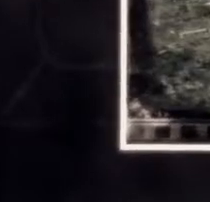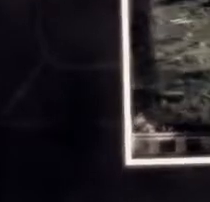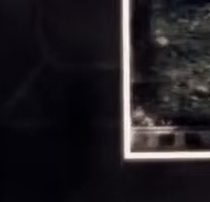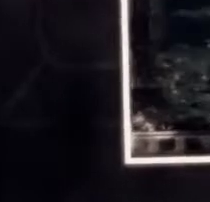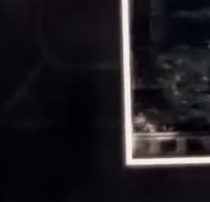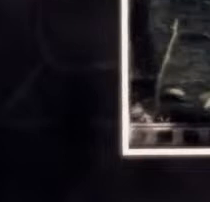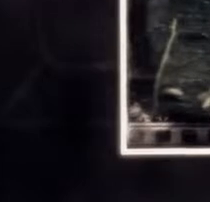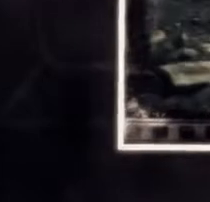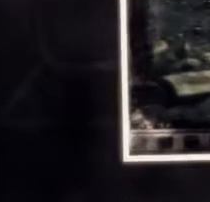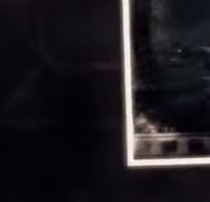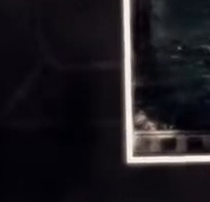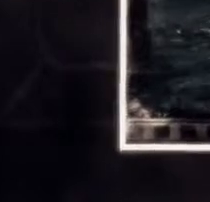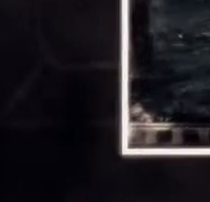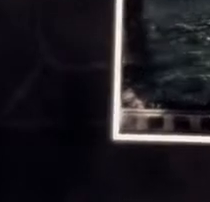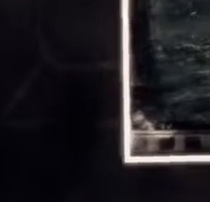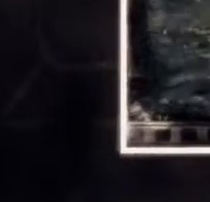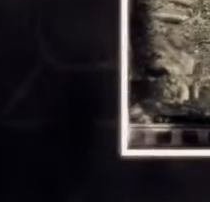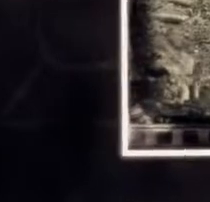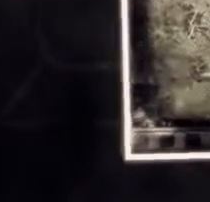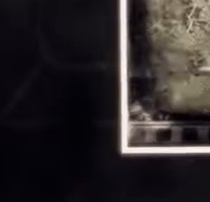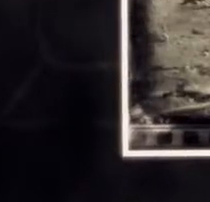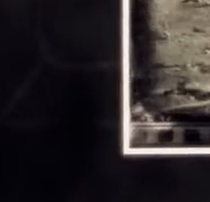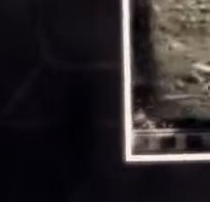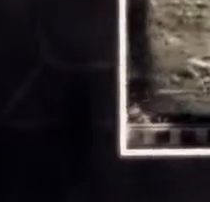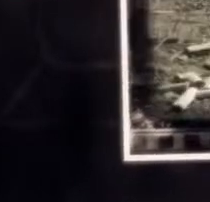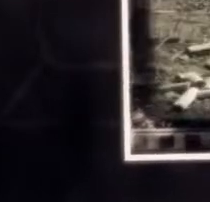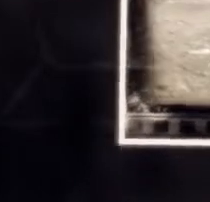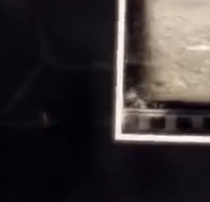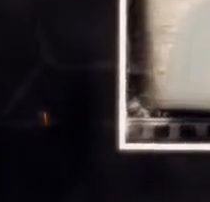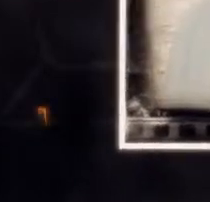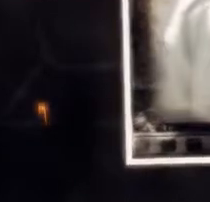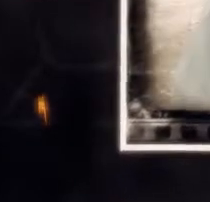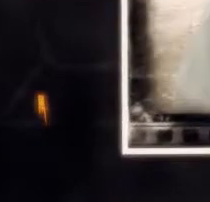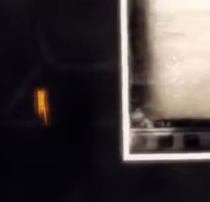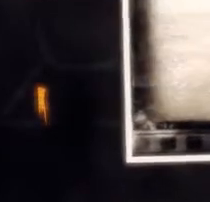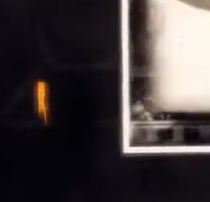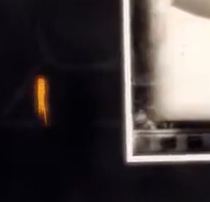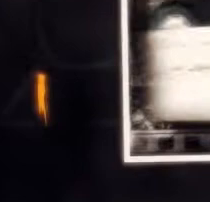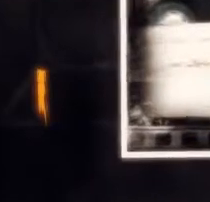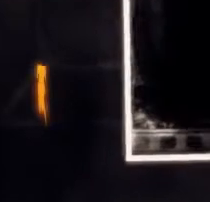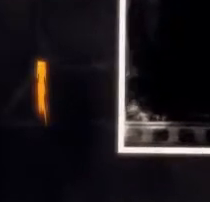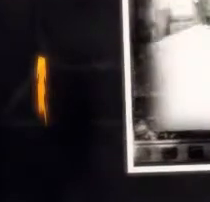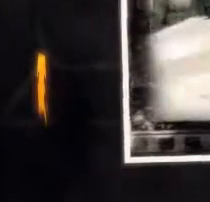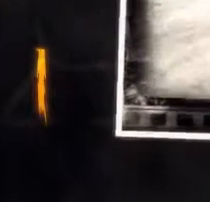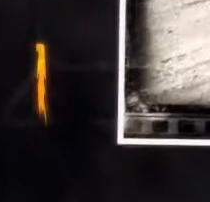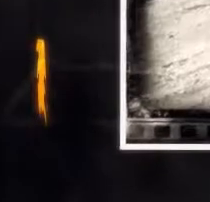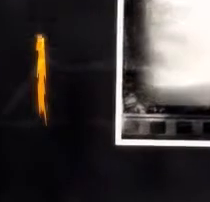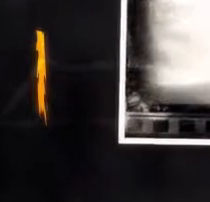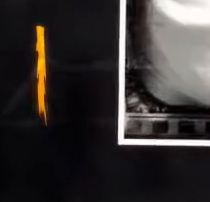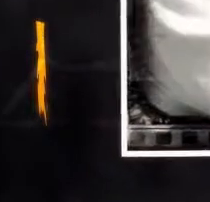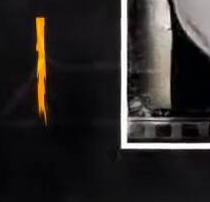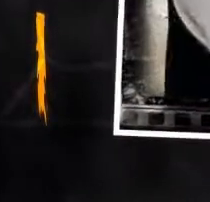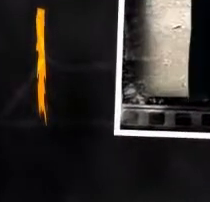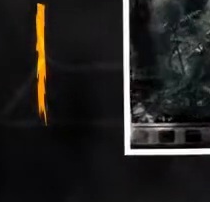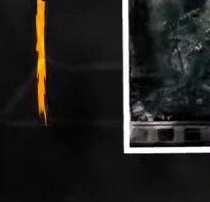الحق معي الحق معك الحق معي الحق معك تعرف انه احنا بدولة قانون الحق معي الحق معك الحق معي الحق معك تعرف